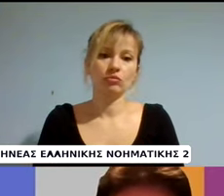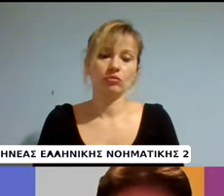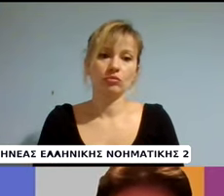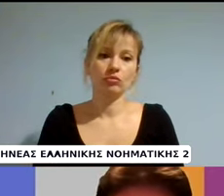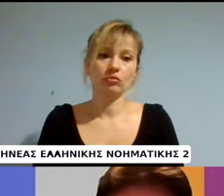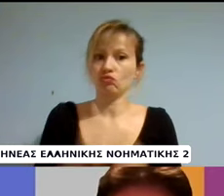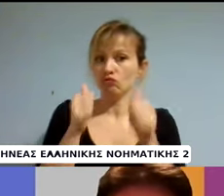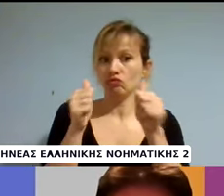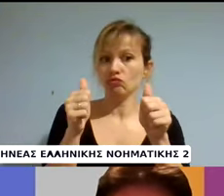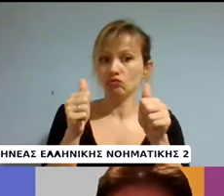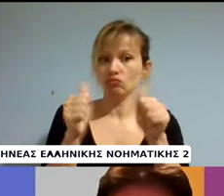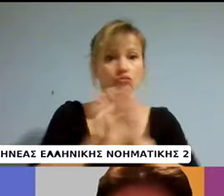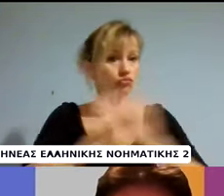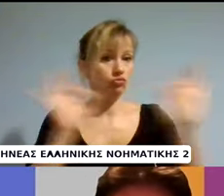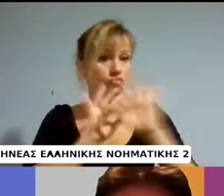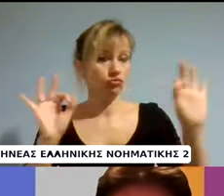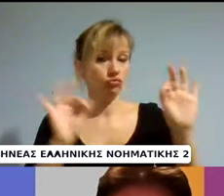Okay. Ωραία.